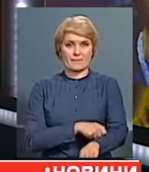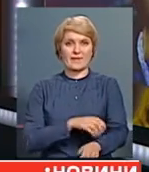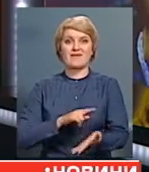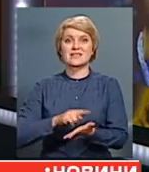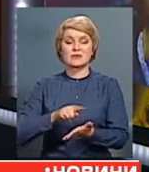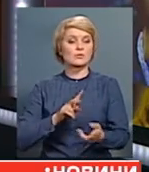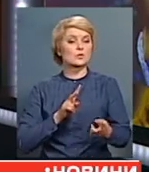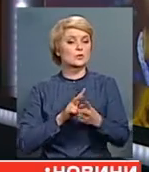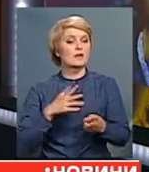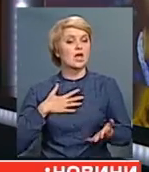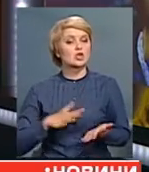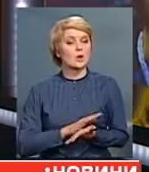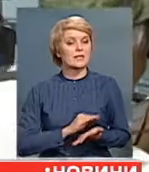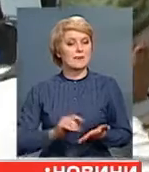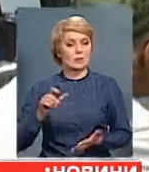Сергій Цукіло.